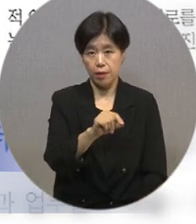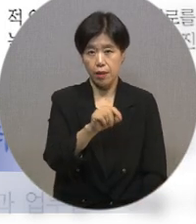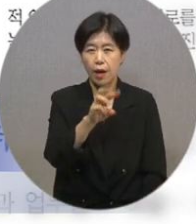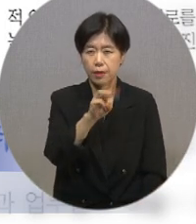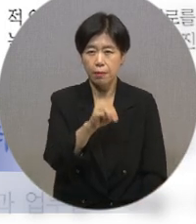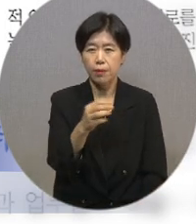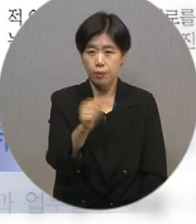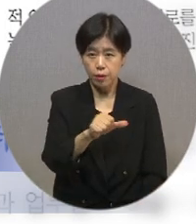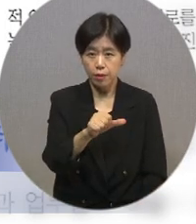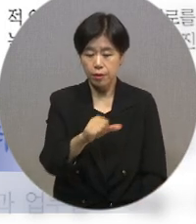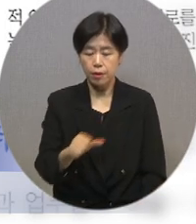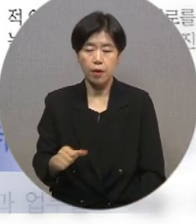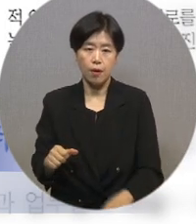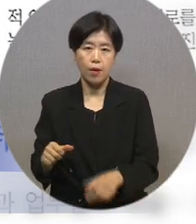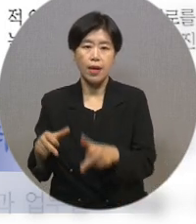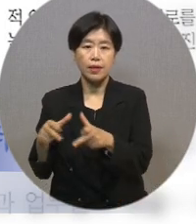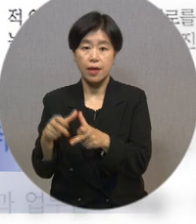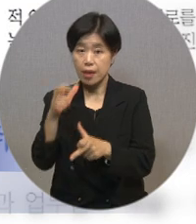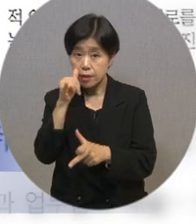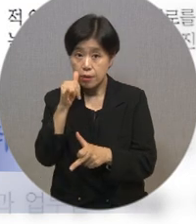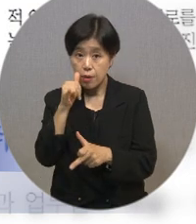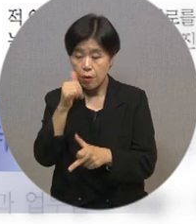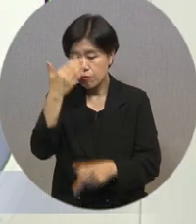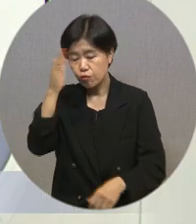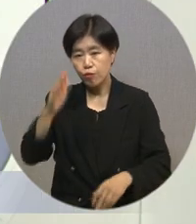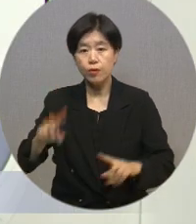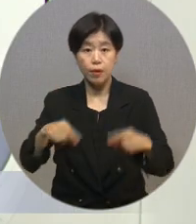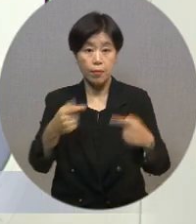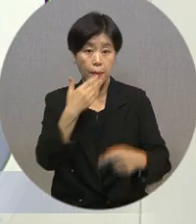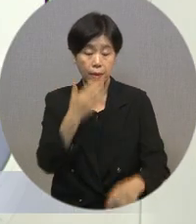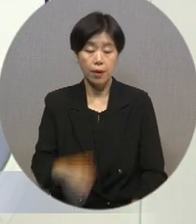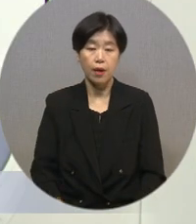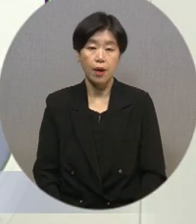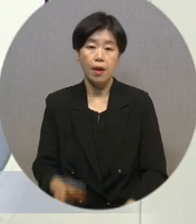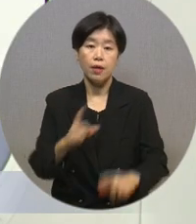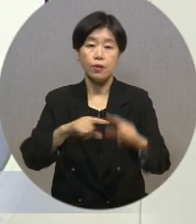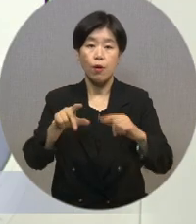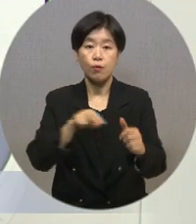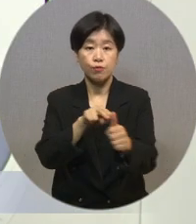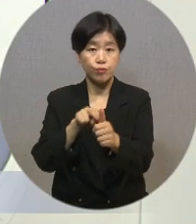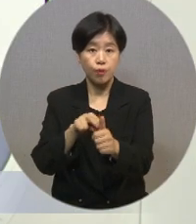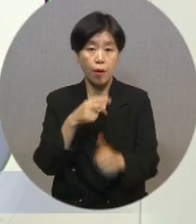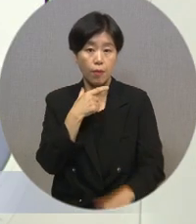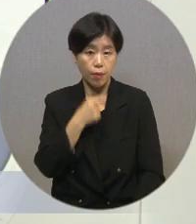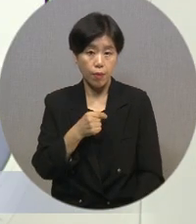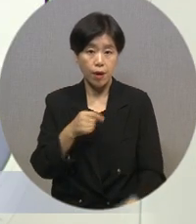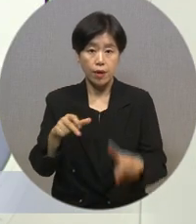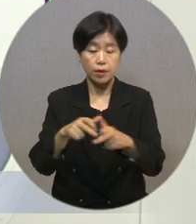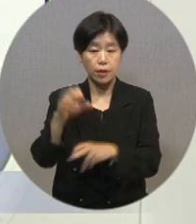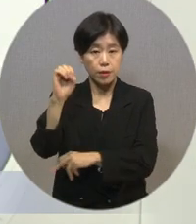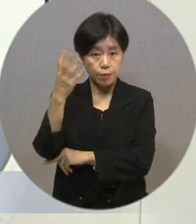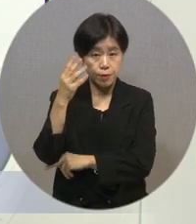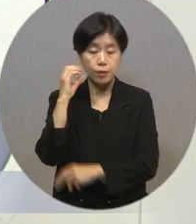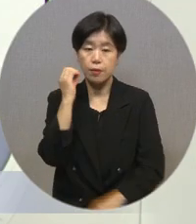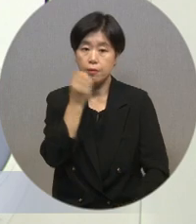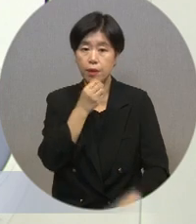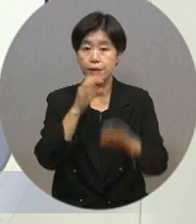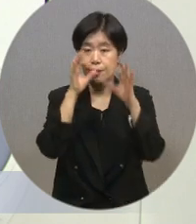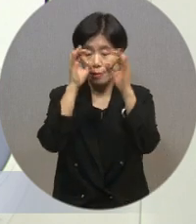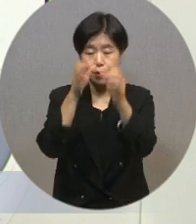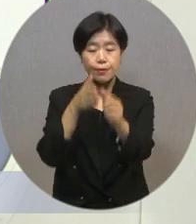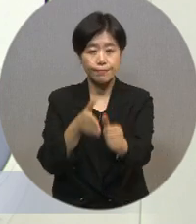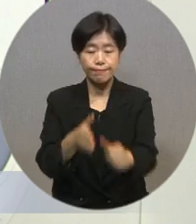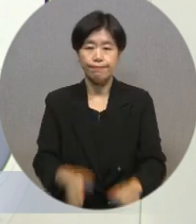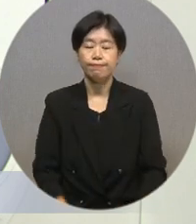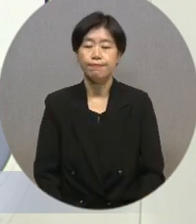발달장애인 당 사자는 무료로 참 할수 있습니다 더 자세한 뉴스는 장애인 신문과 웰페어 뉴스 홈페이지를 통해